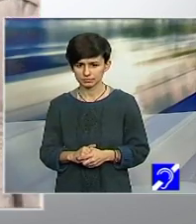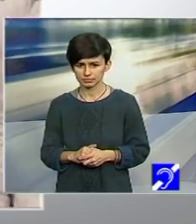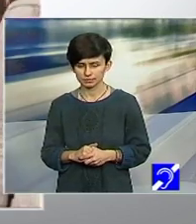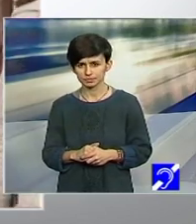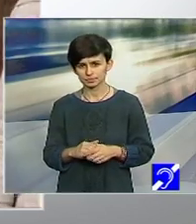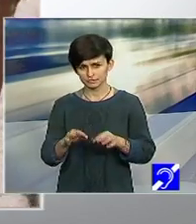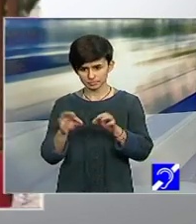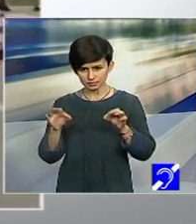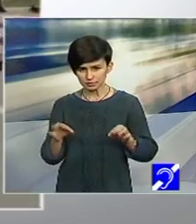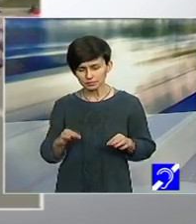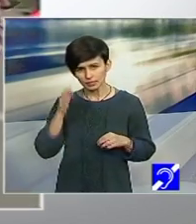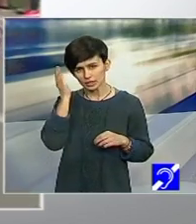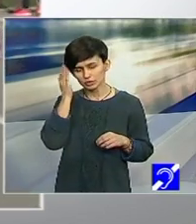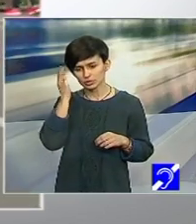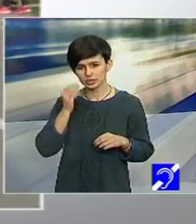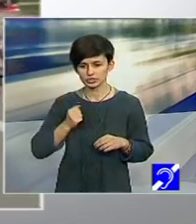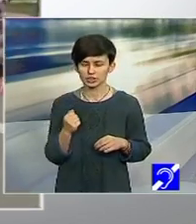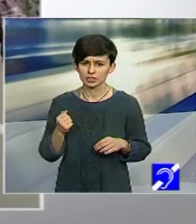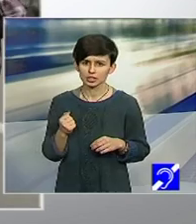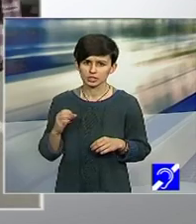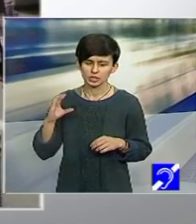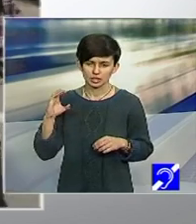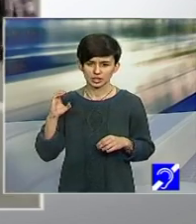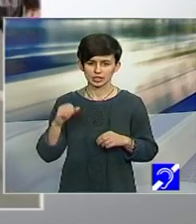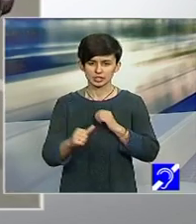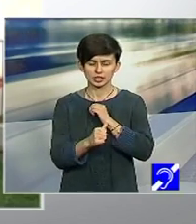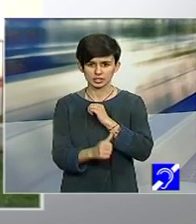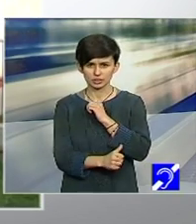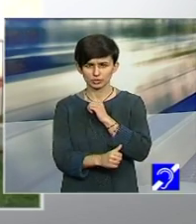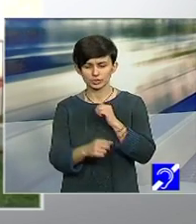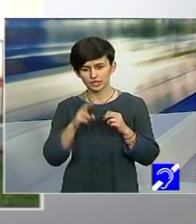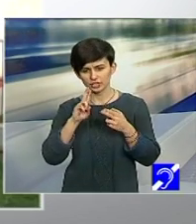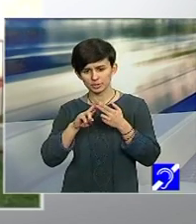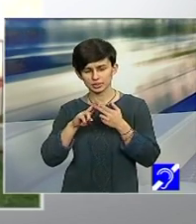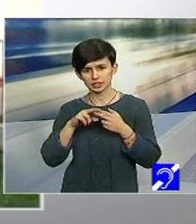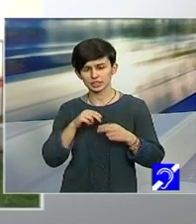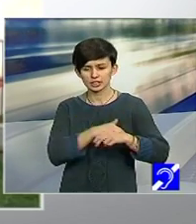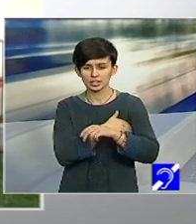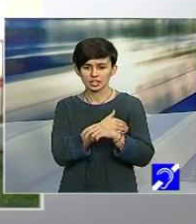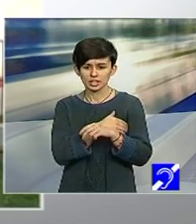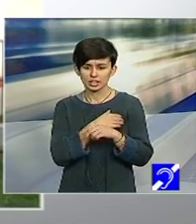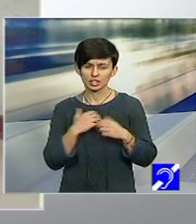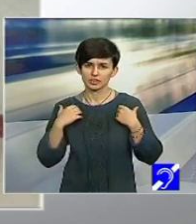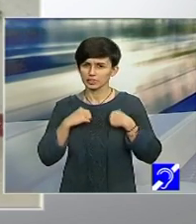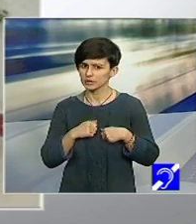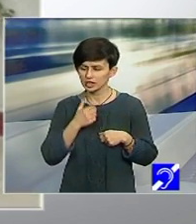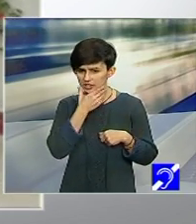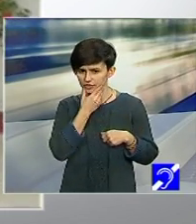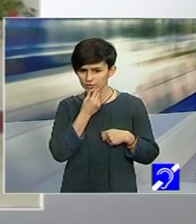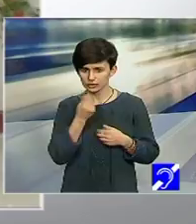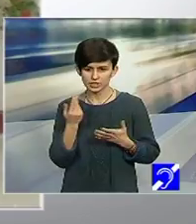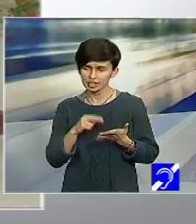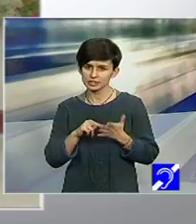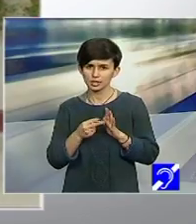În curtea școlii gimnaziale din comuna Ghețan, județul Mureș, am întâlnit elevi îmbrăcați festiv care se pregăteau, plini de